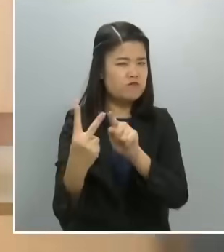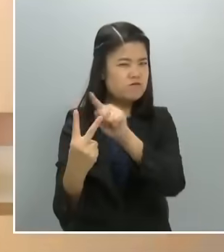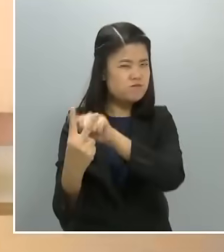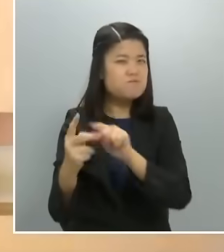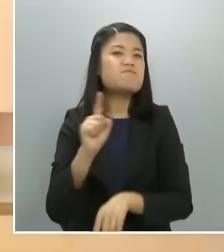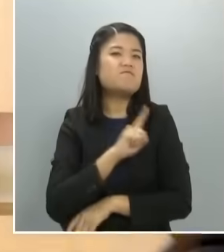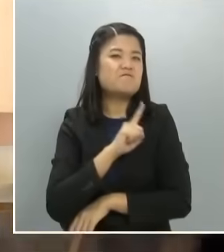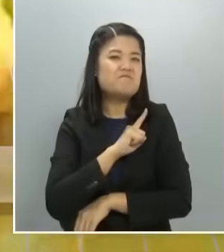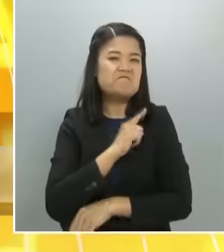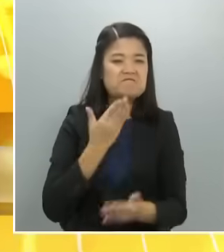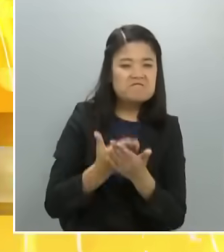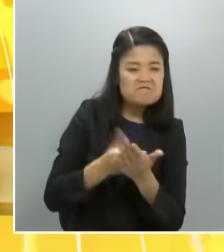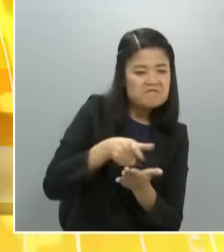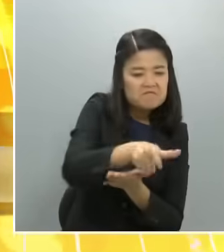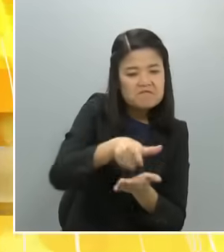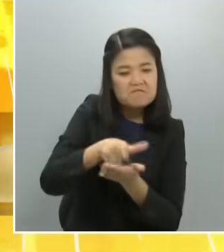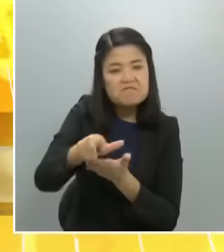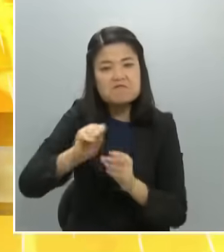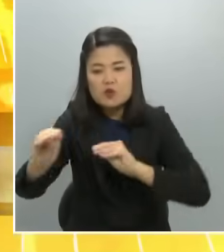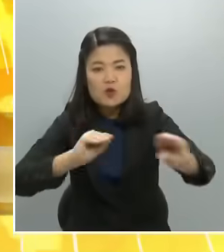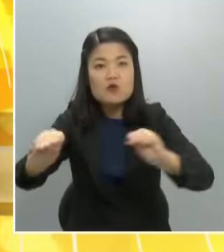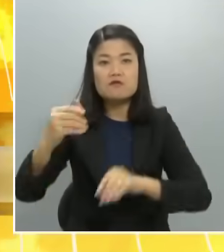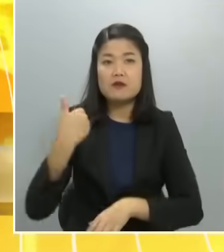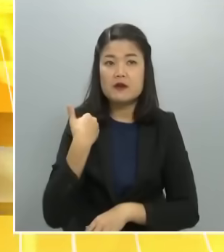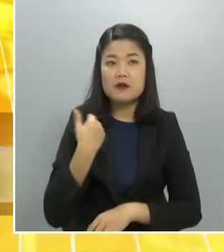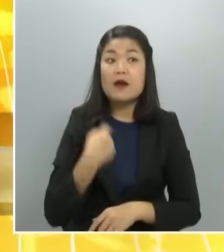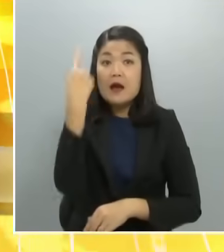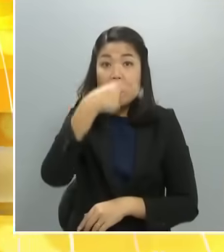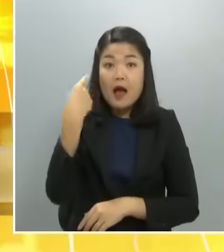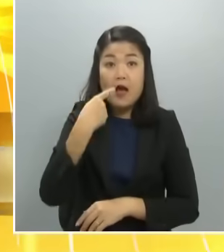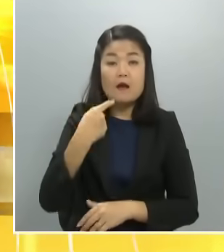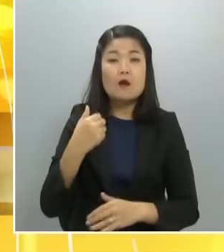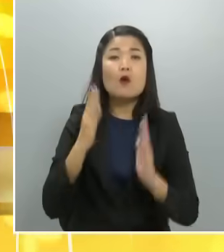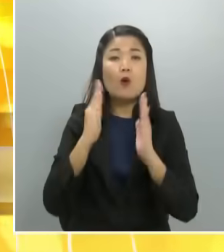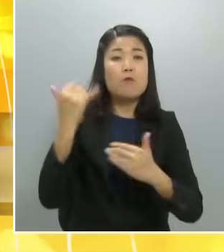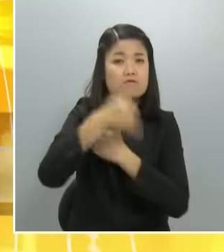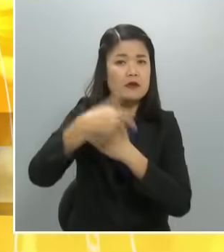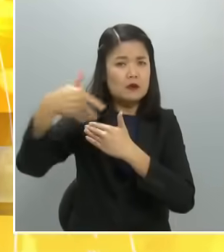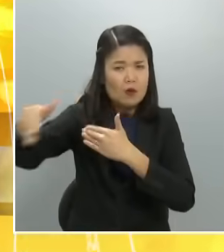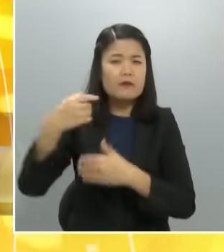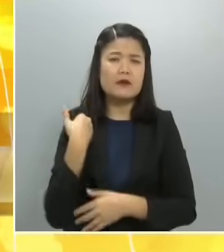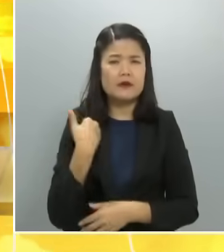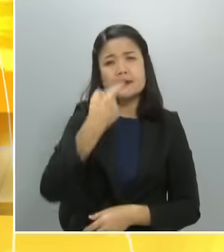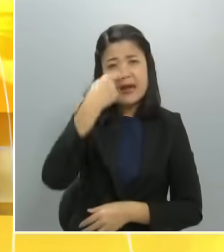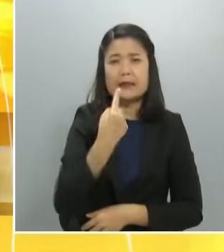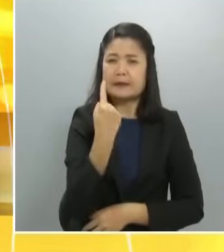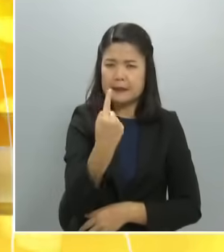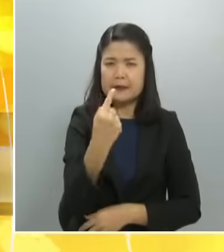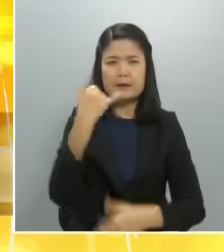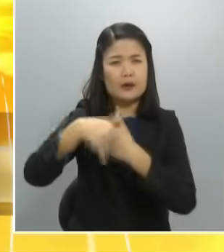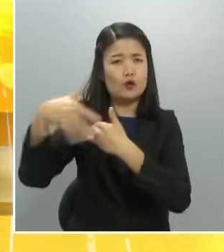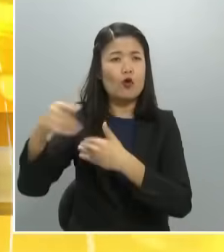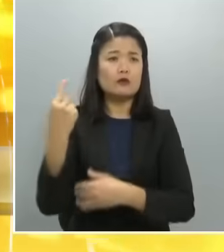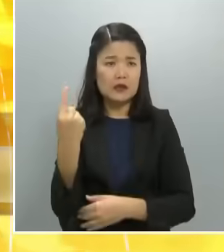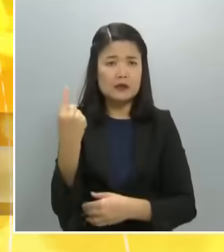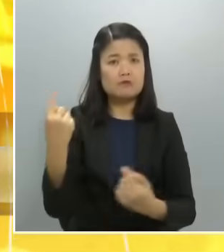ำหน้าที่บริหารจัดการด้านการเงินเนี่ยตูน หนึ่งในนั้นจะเป็นคนต่างชาตินะคะแล้วก็จะมีคนไทยอีก1คน จะเป็นเสียส